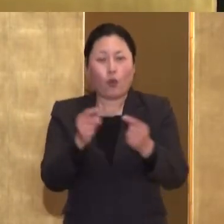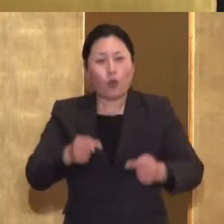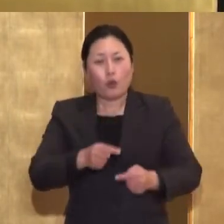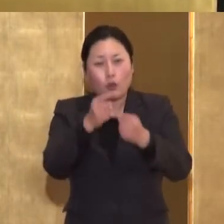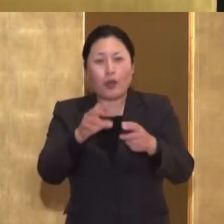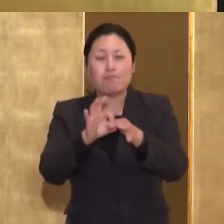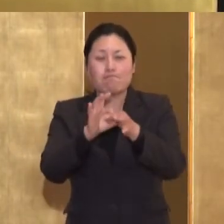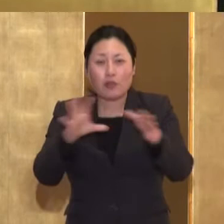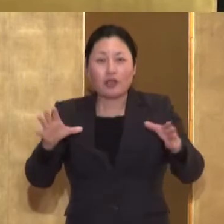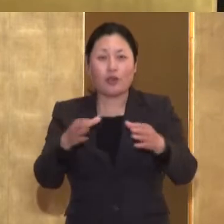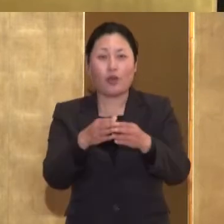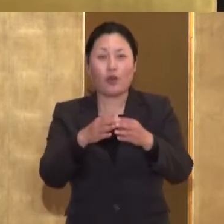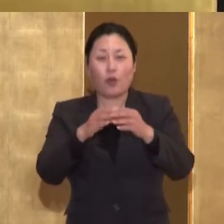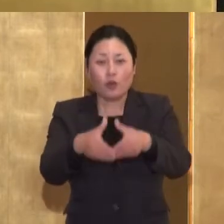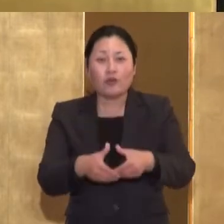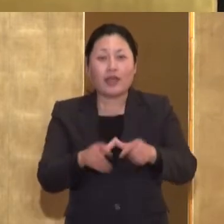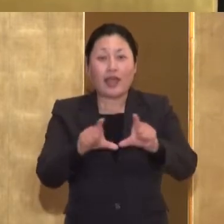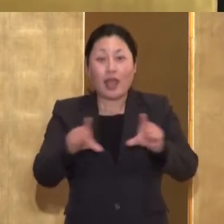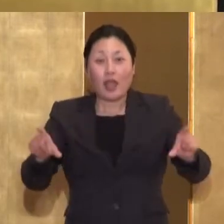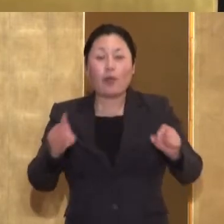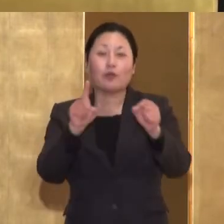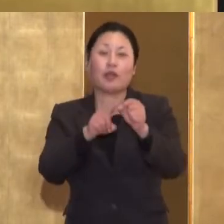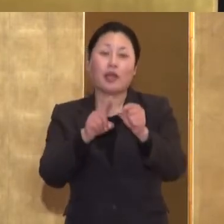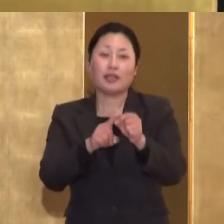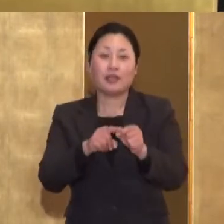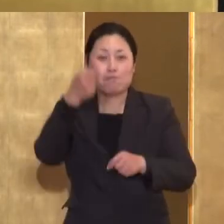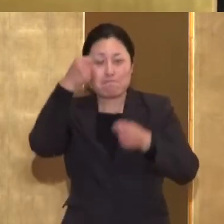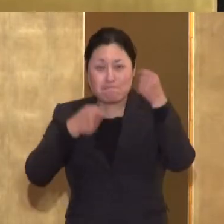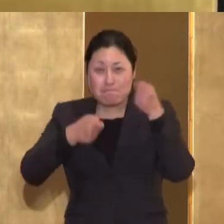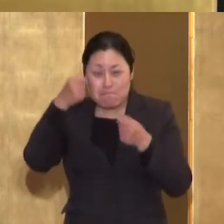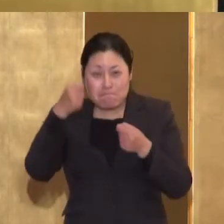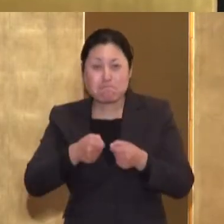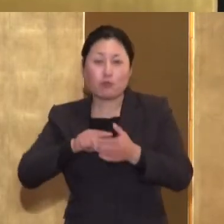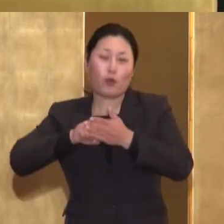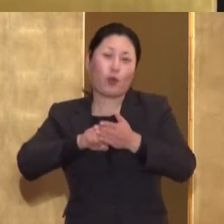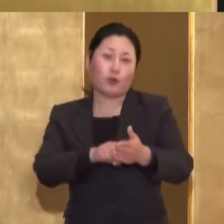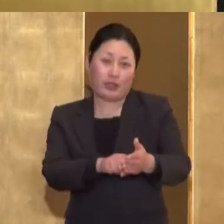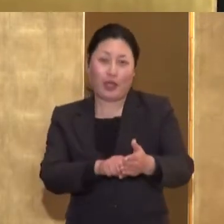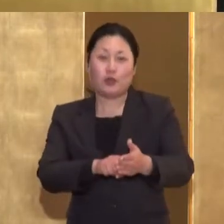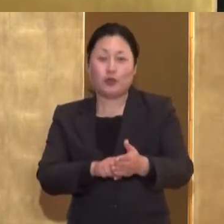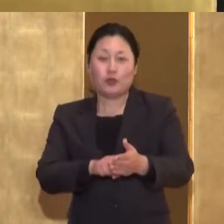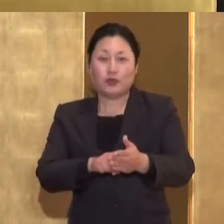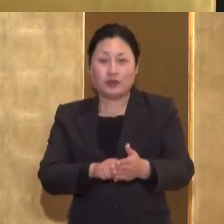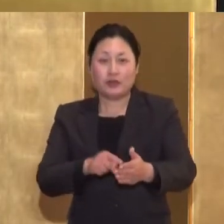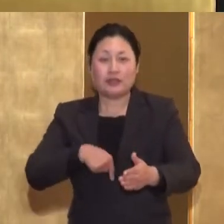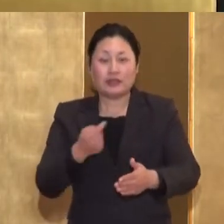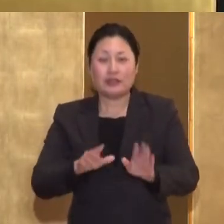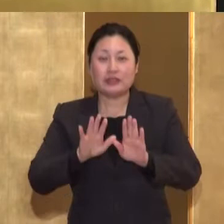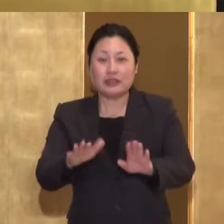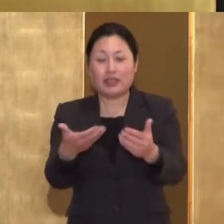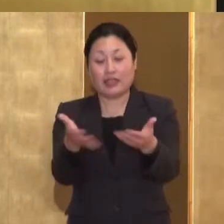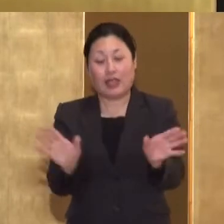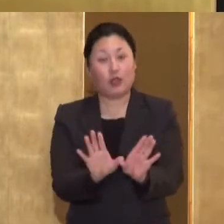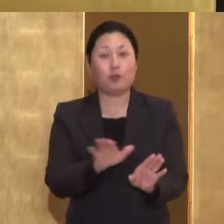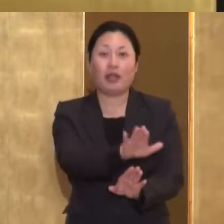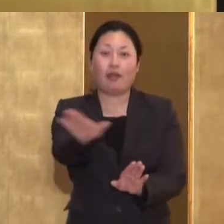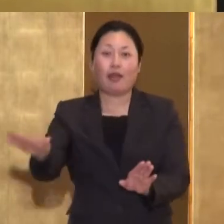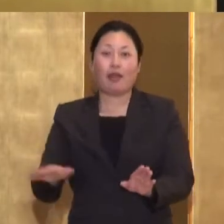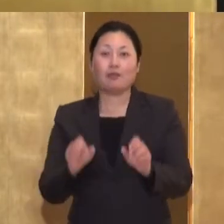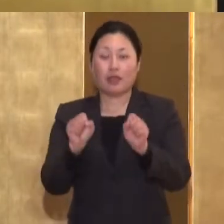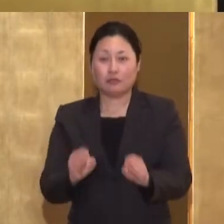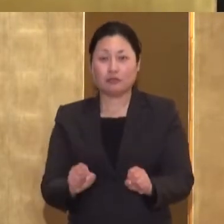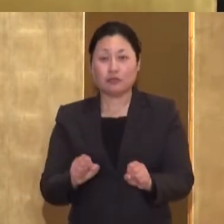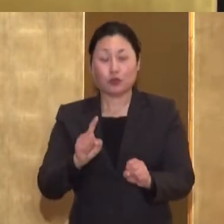際平和のために汗を流している自衛隊の諸君がいます。その強い使命感